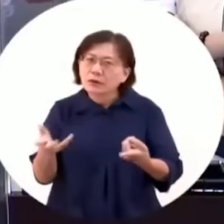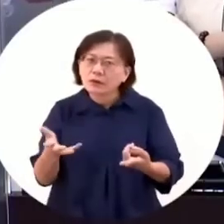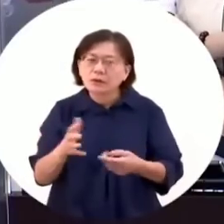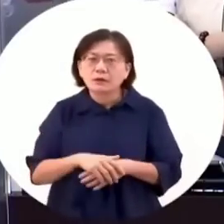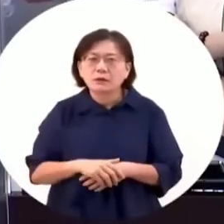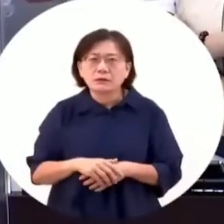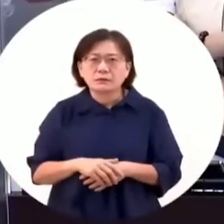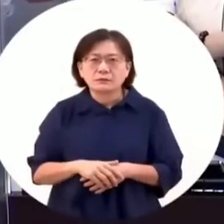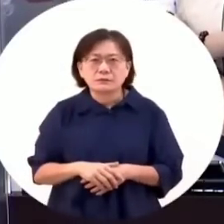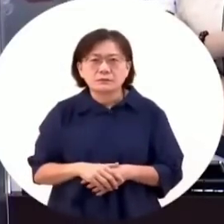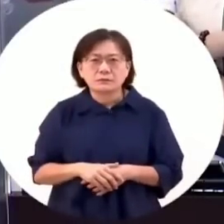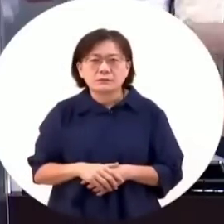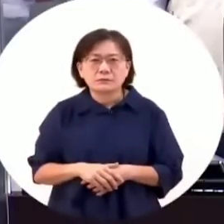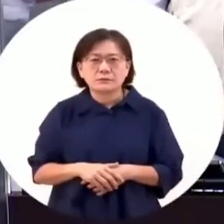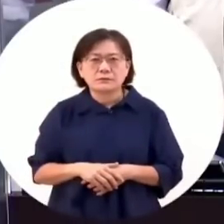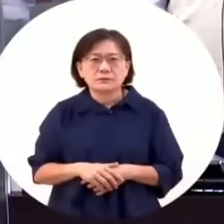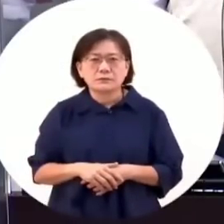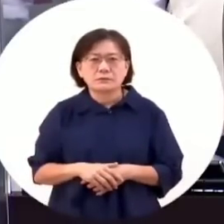来下一个。 市长。